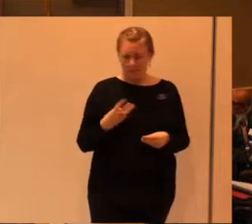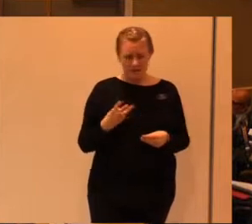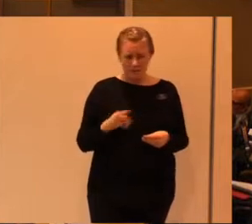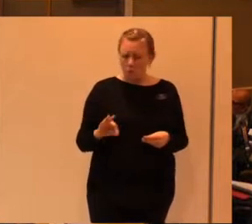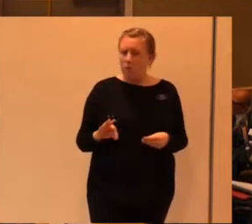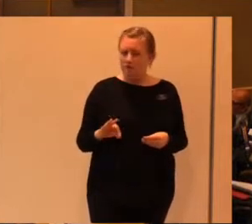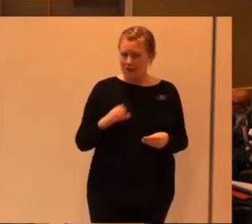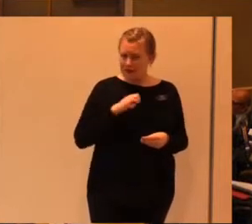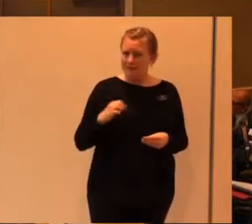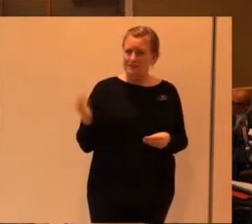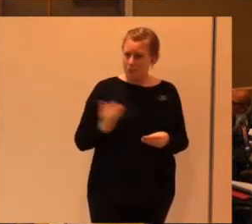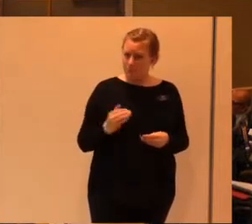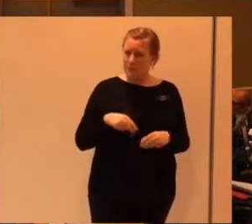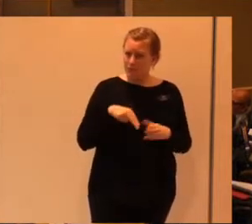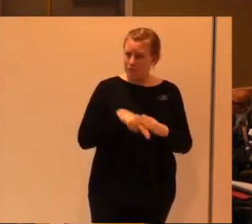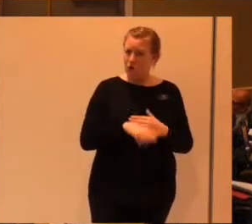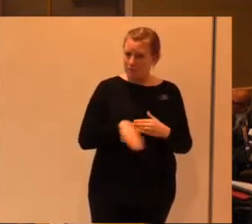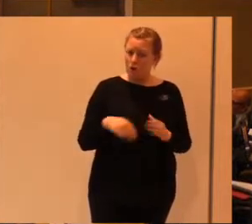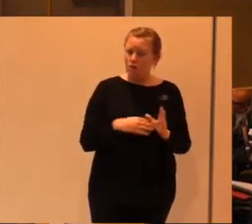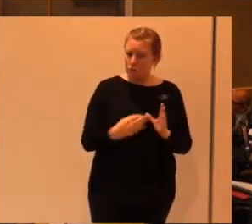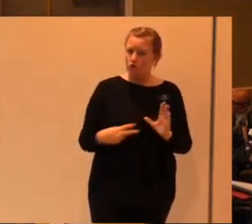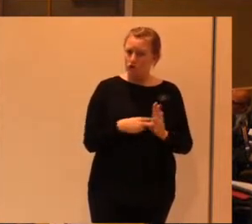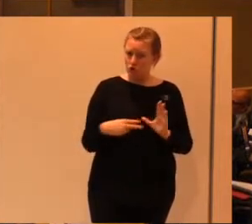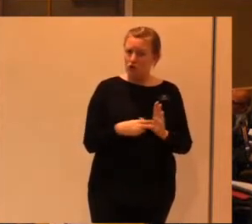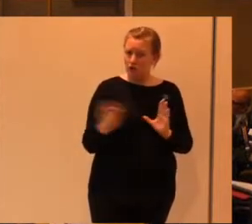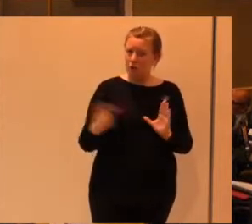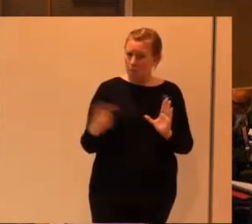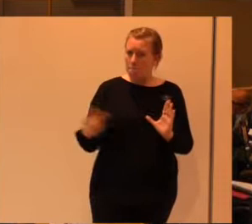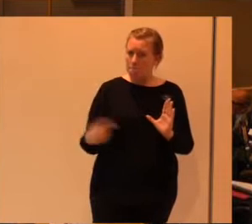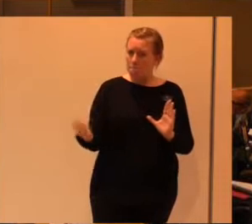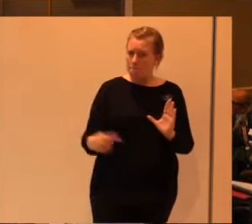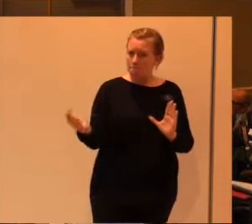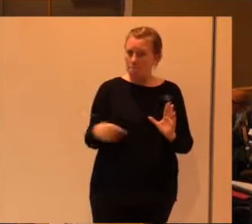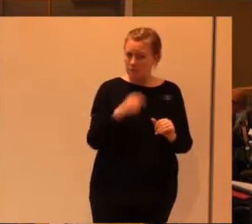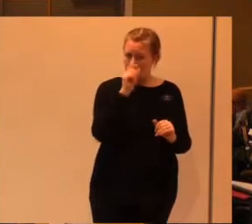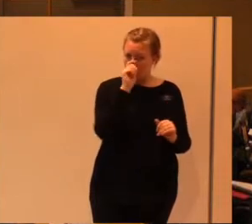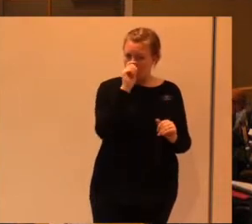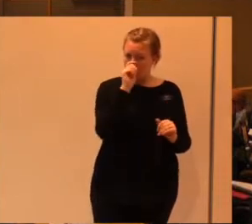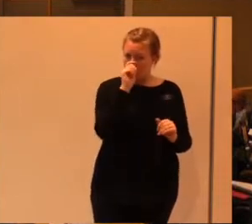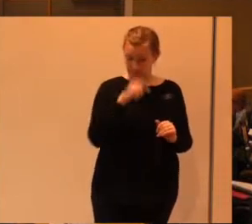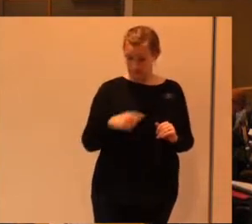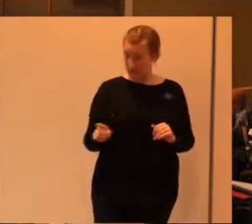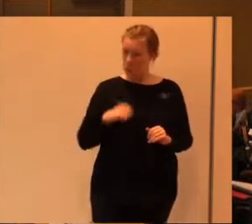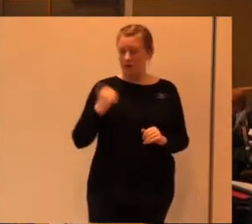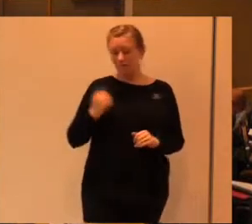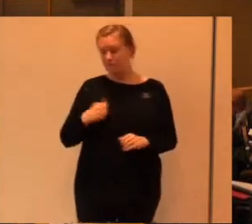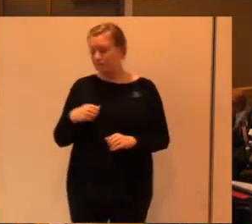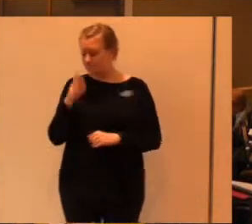många, ensamkommande flyktingar från Syrien. Och de kommer ju hit och de har ju sett på